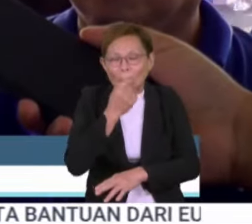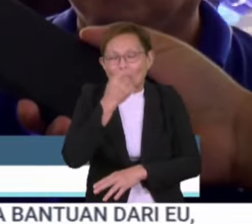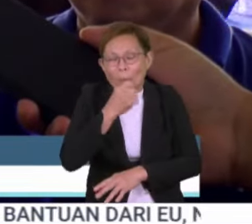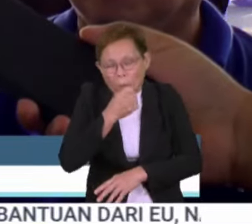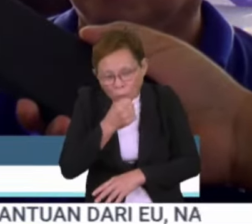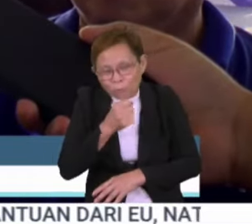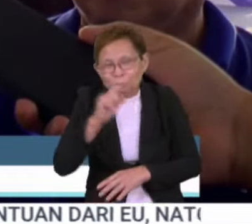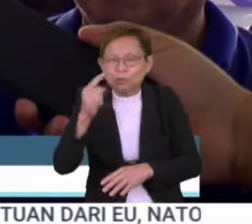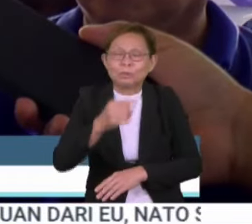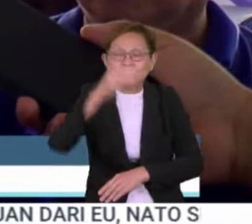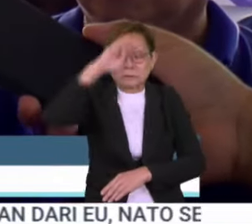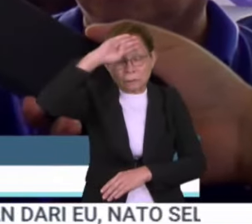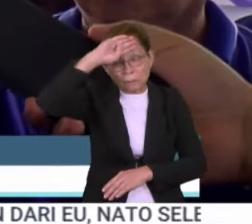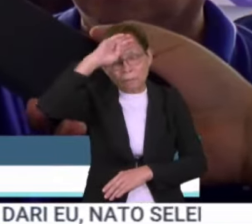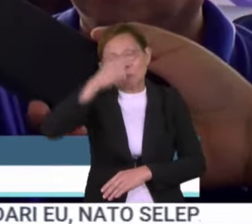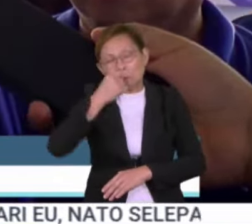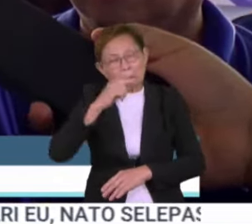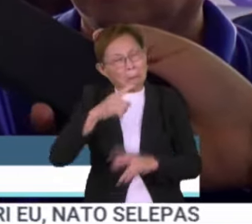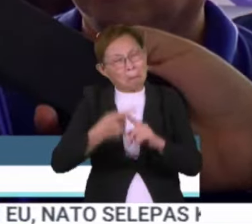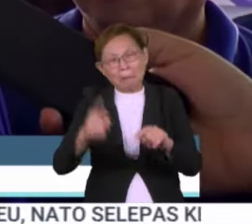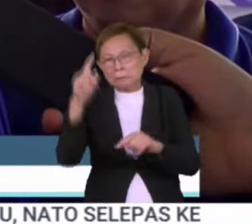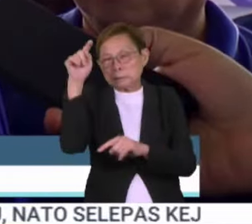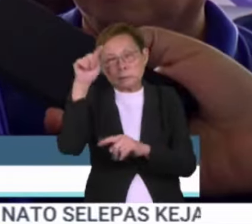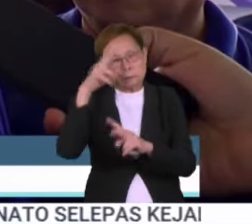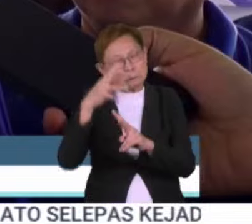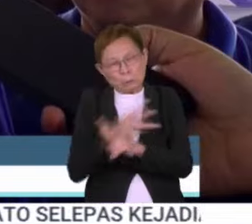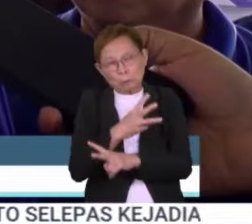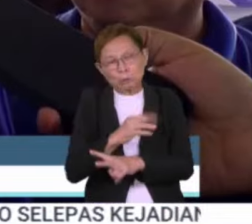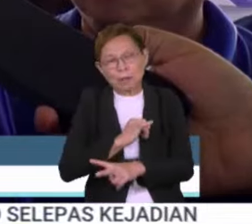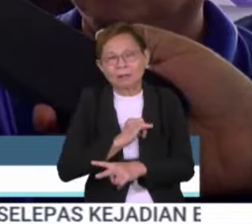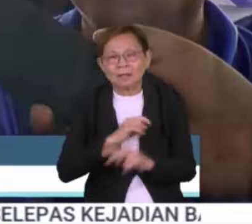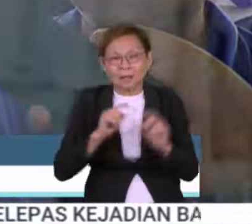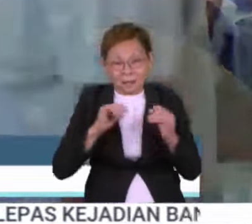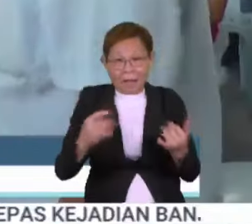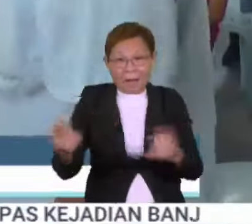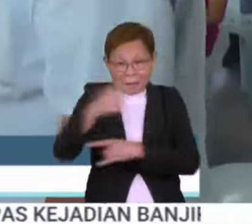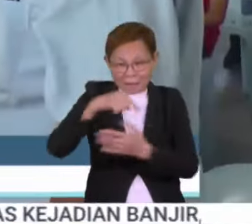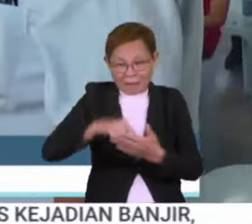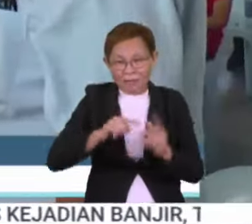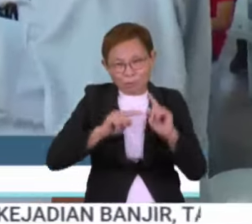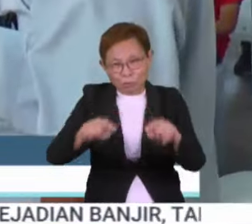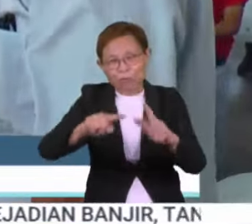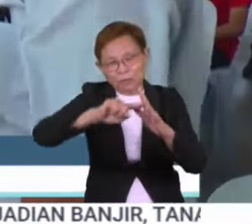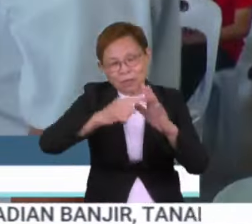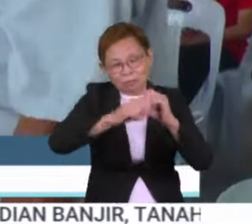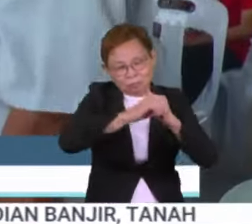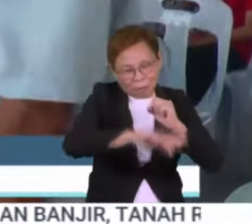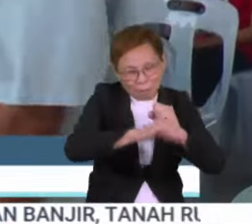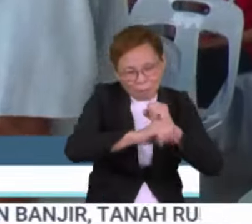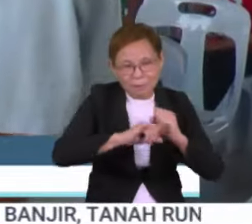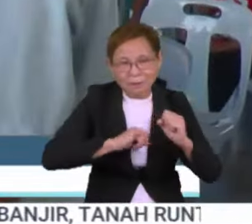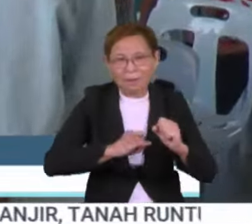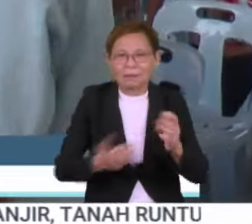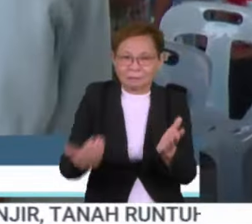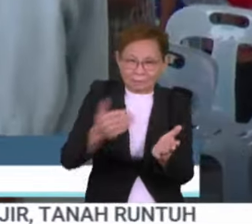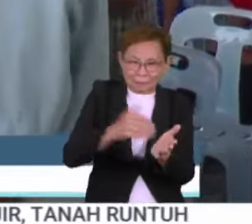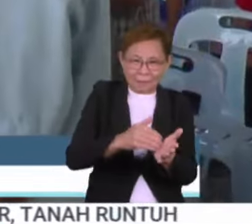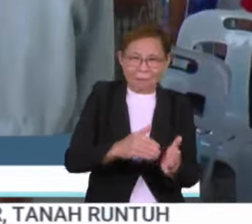demam sesama tapi teruk kan. So dapat saya turun hari ini memulakan kempen saya